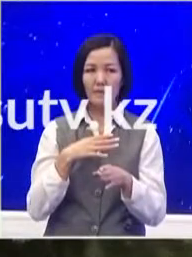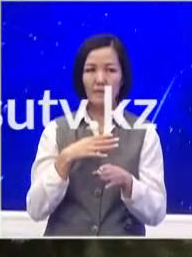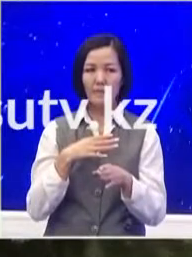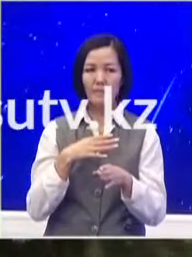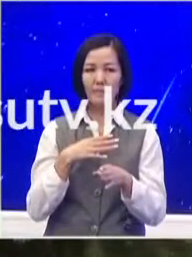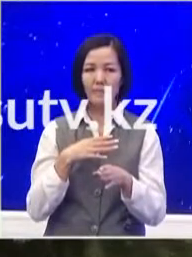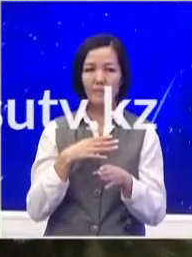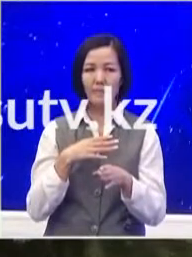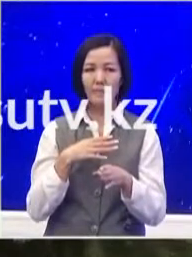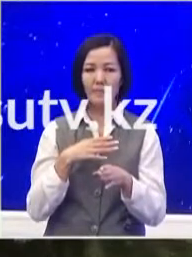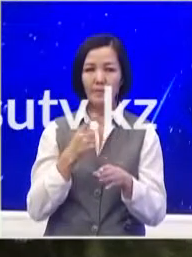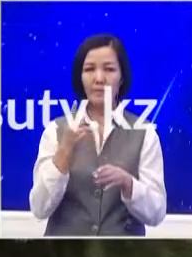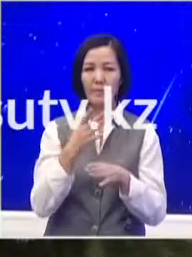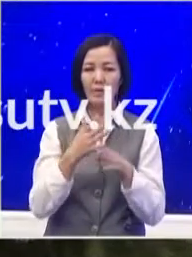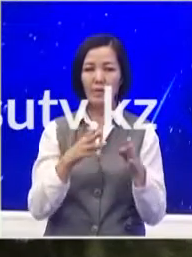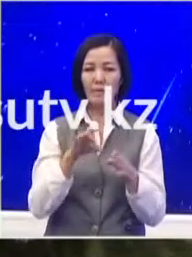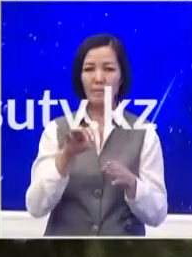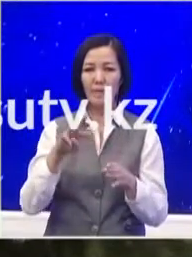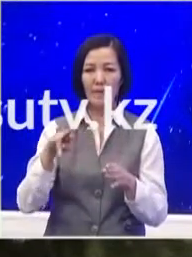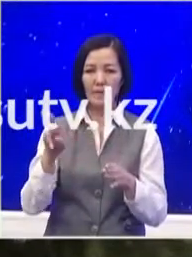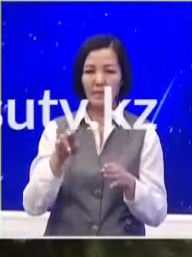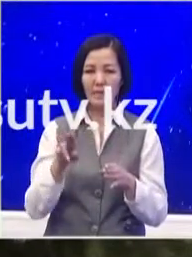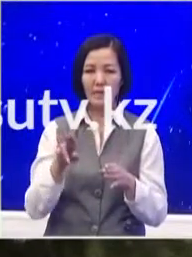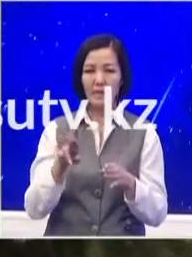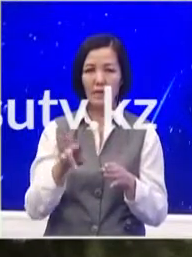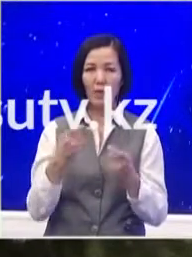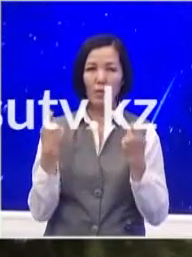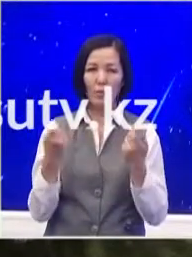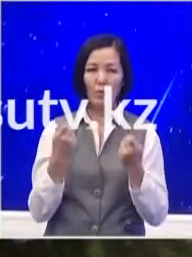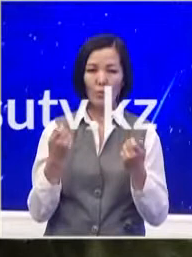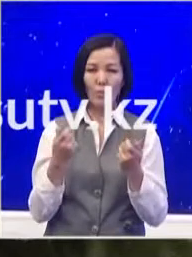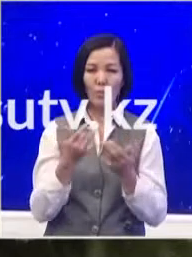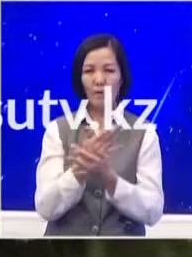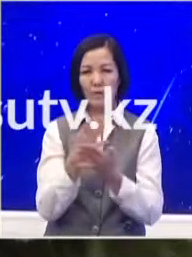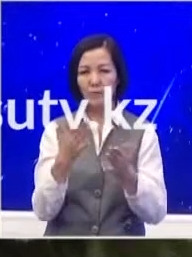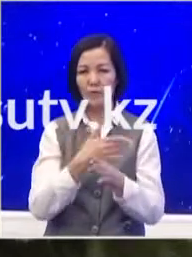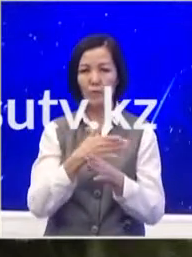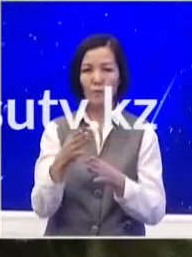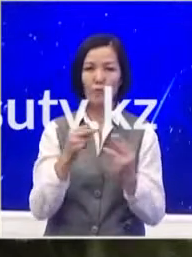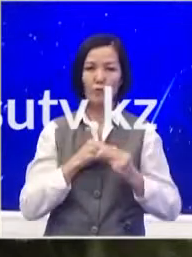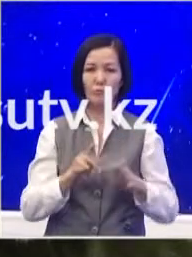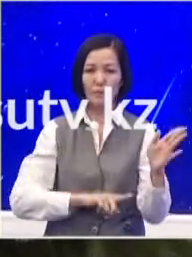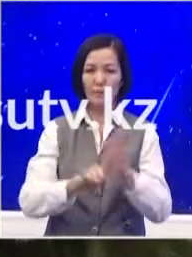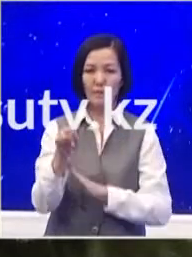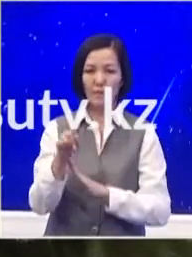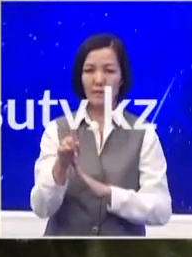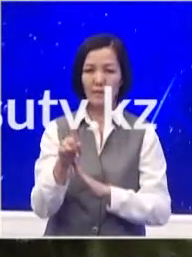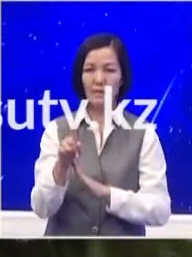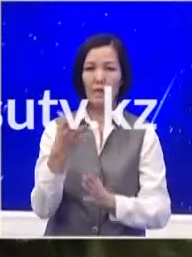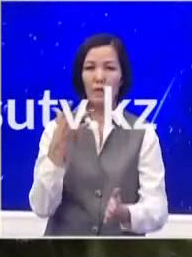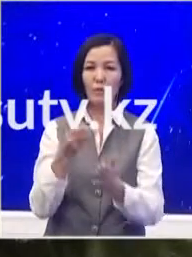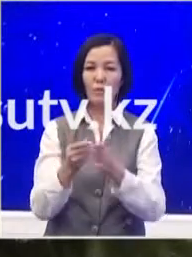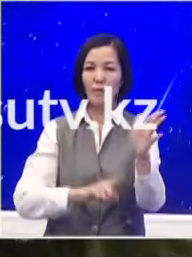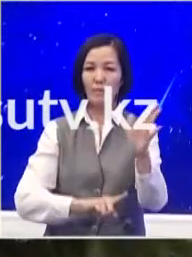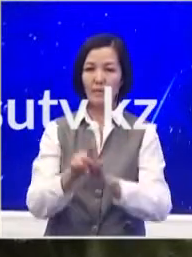Бұл жаңағы 1,5 миллиарды ол тұқым шаруашылығына бөлінді. Бұл жұмыстар қазір басталды, біз төлеу бастадық.